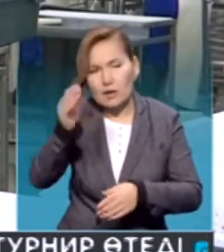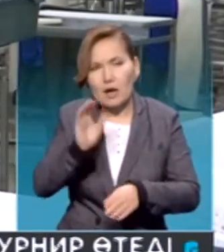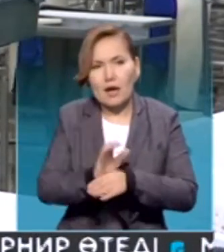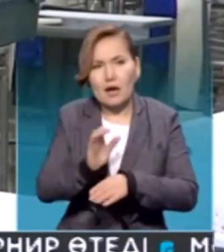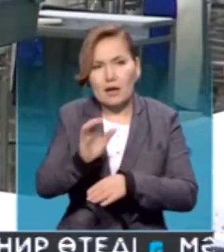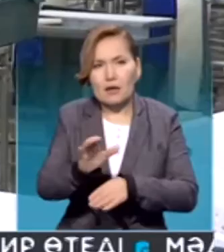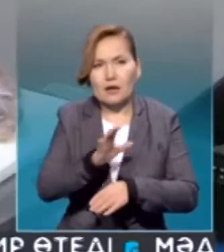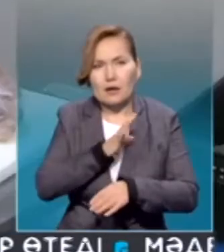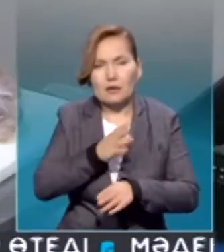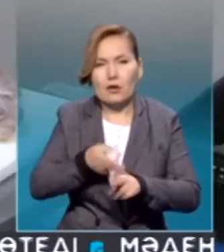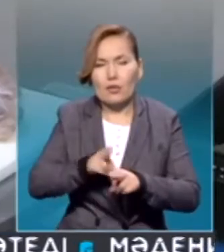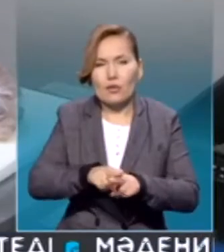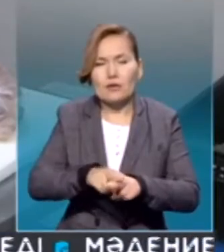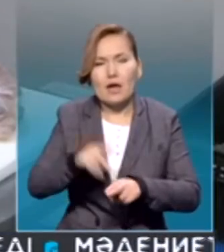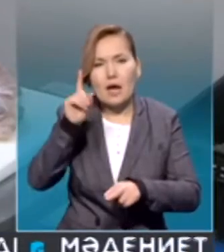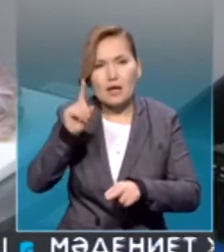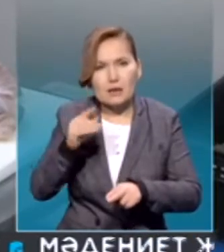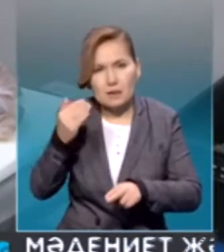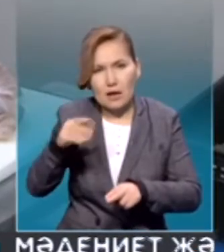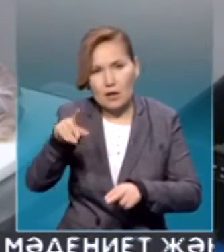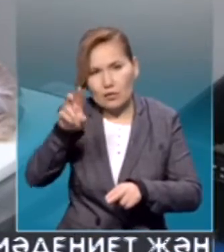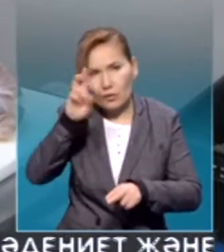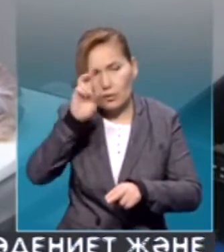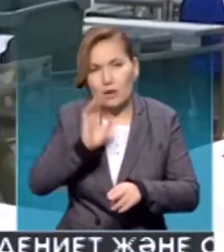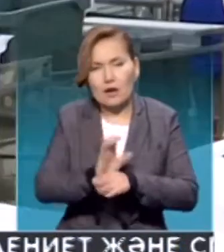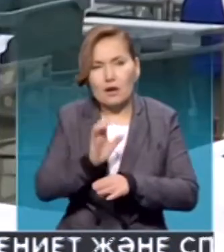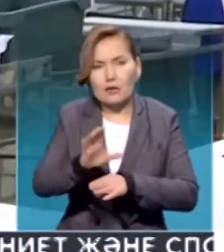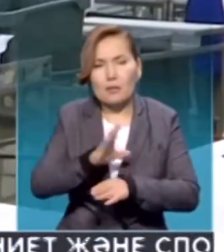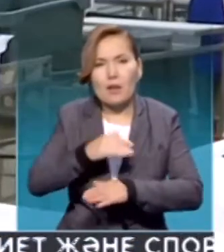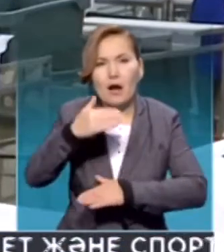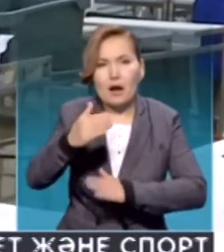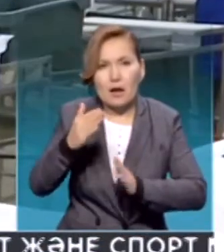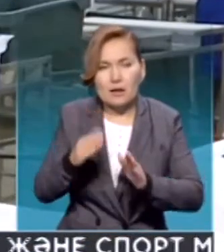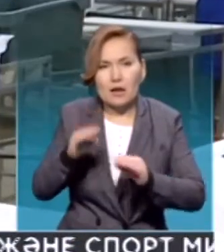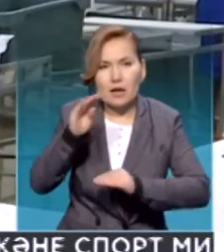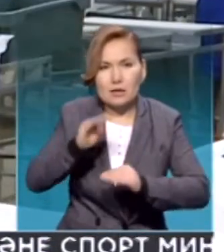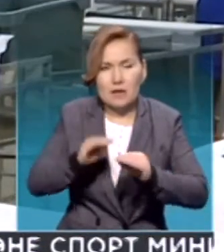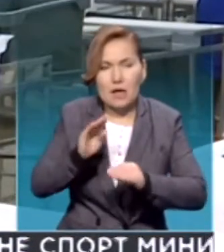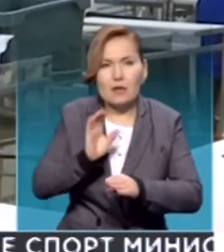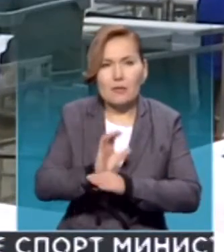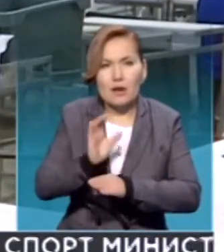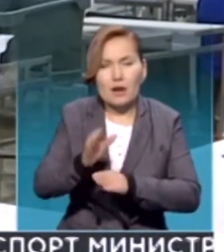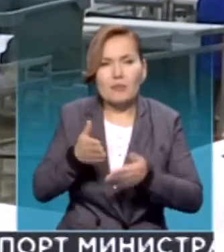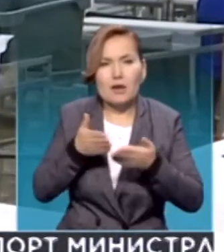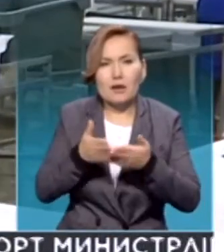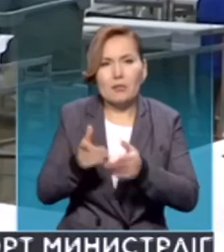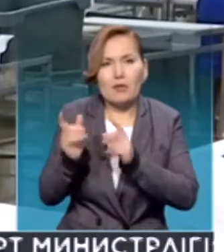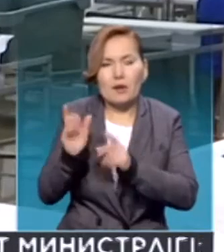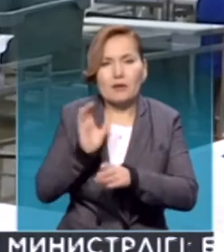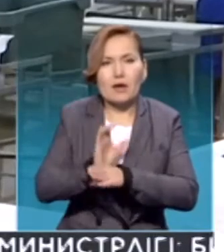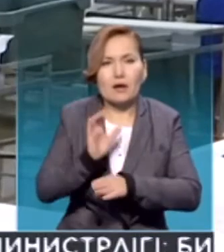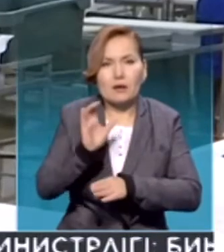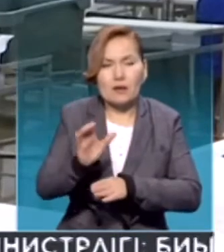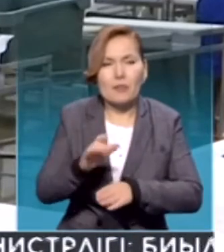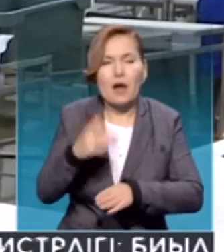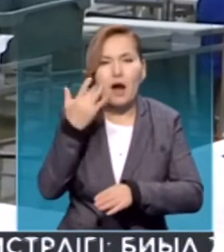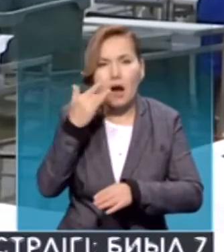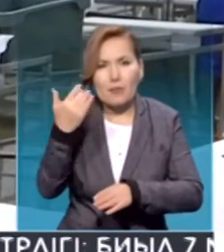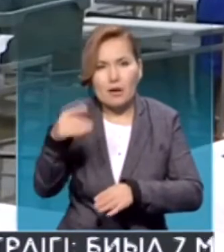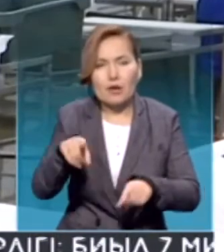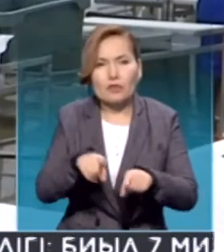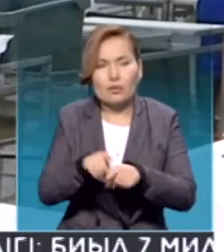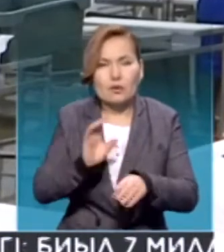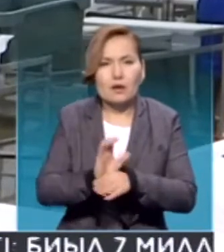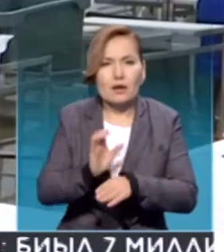өнімдерді жіберіп отырмыз. Израильге жіберетін болса, жаңағы контейнерге салып жібереміз, контейнерден ары қарап кемемен барады да. Америкаға жіберіп